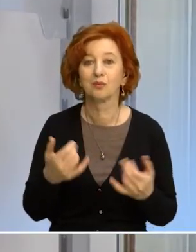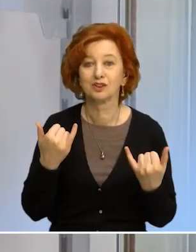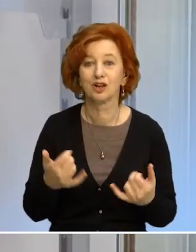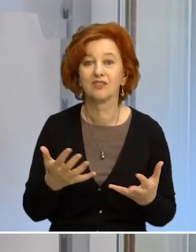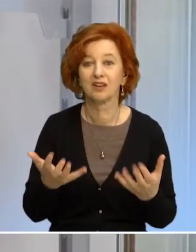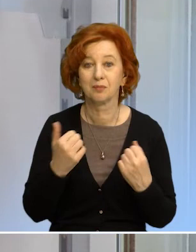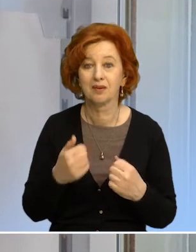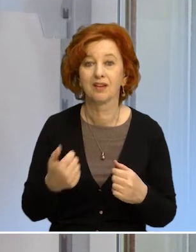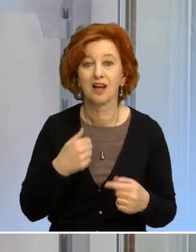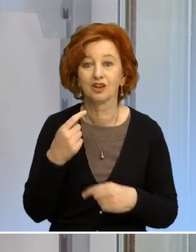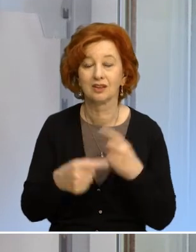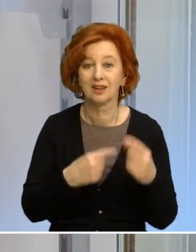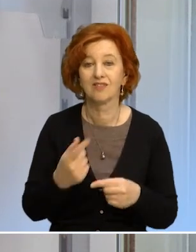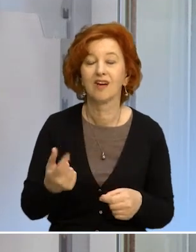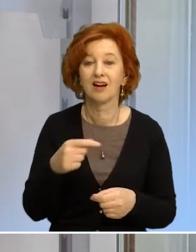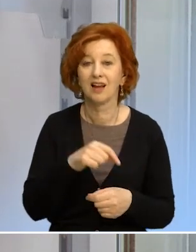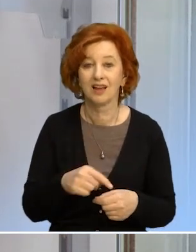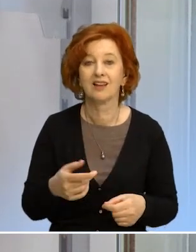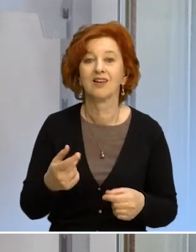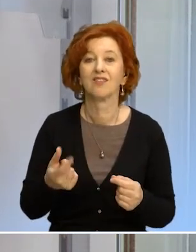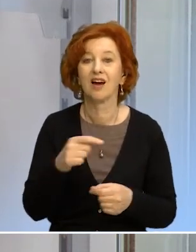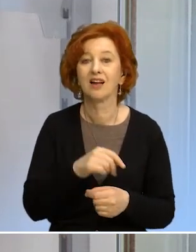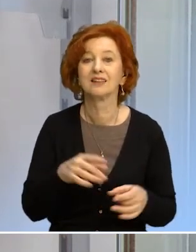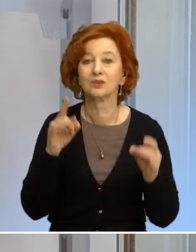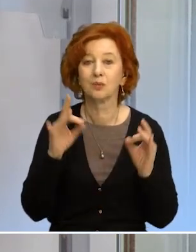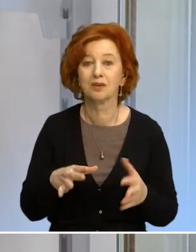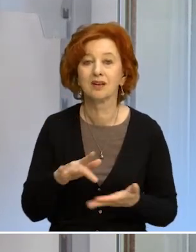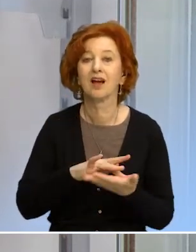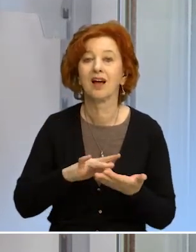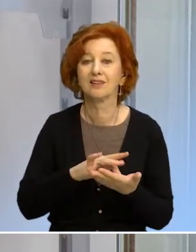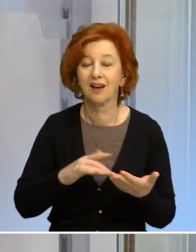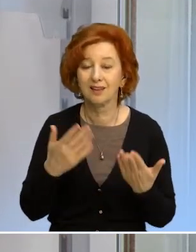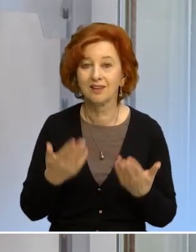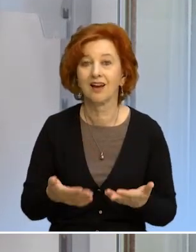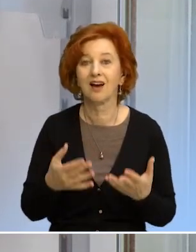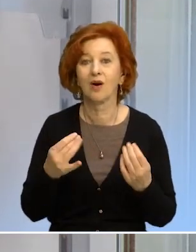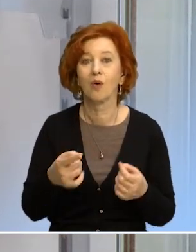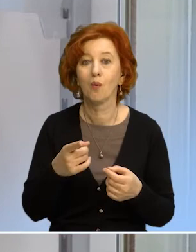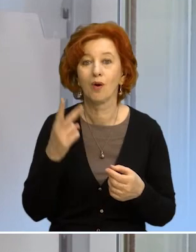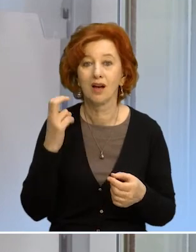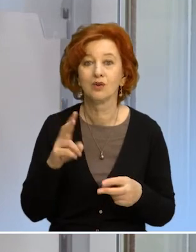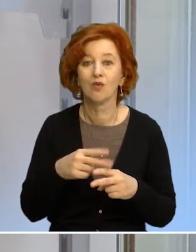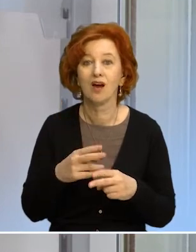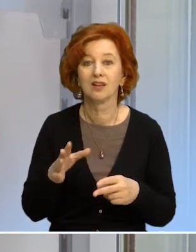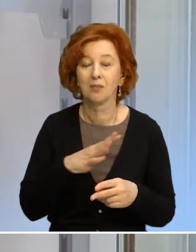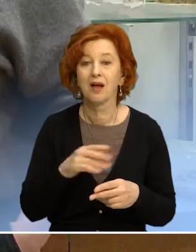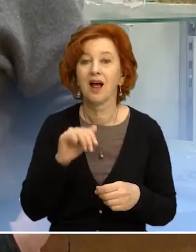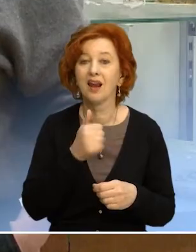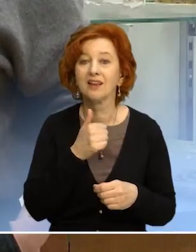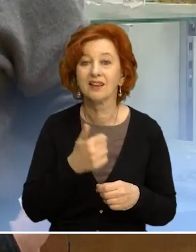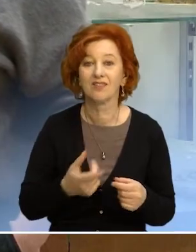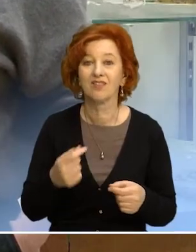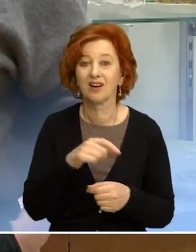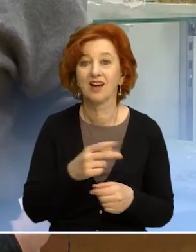сейчас воспринимаем, как наши традиционные вареники, вареники с сюрпризом, гадания на этих варениках, у казаков это были